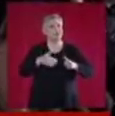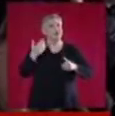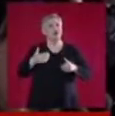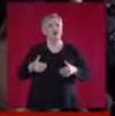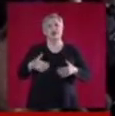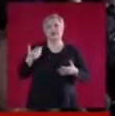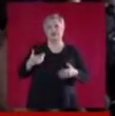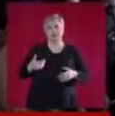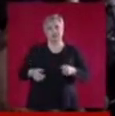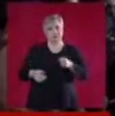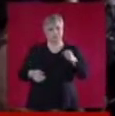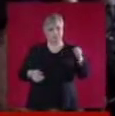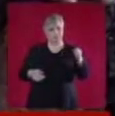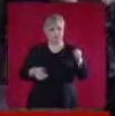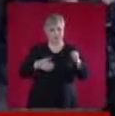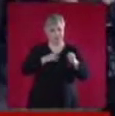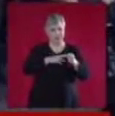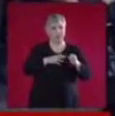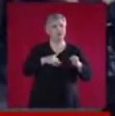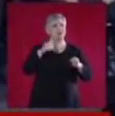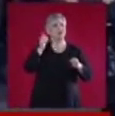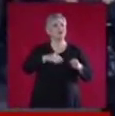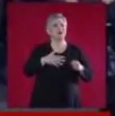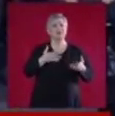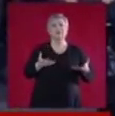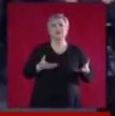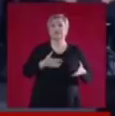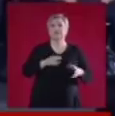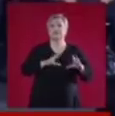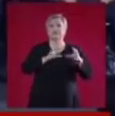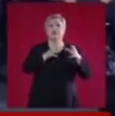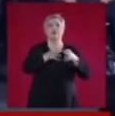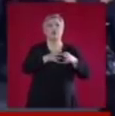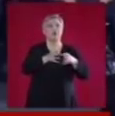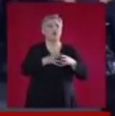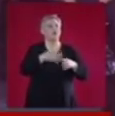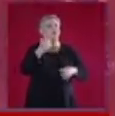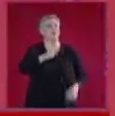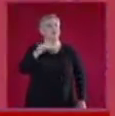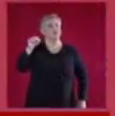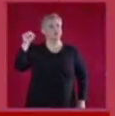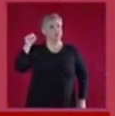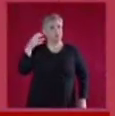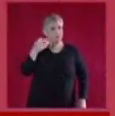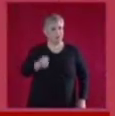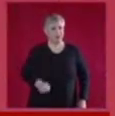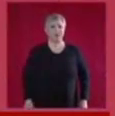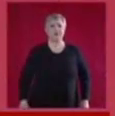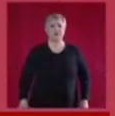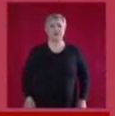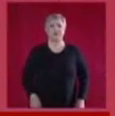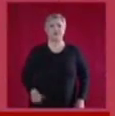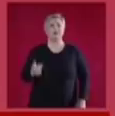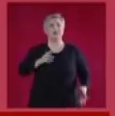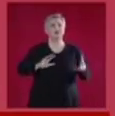αλλά όχι μόνο τις δυνάμεις της οικολογίας τις δυνάμεις της αριστερής σοσιαλδημοκρατίας τις δυνάμεις της